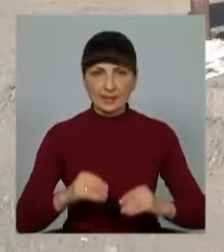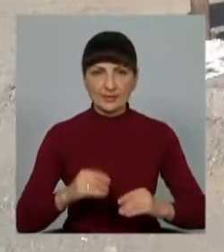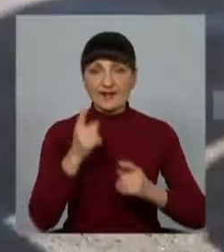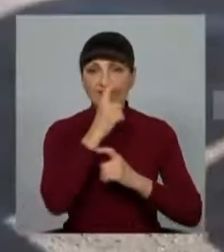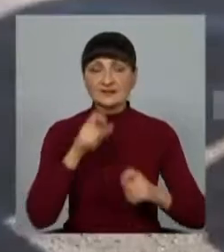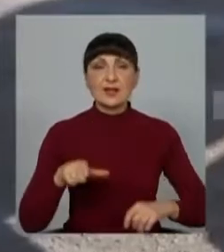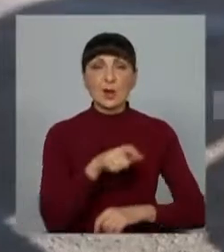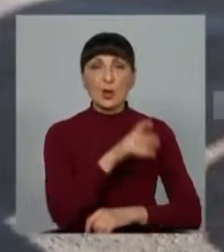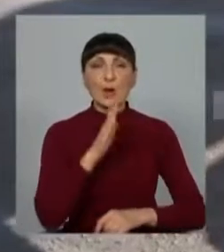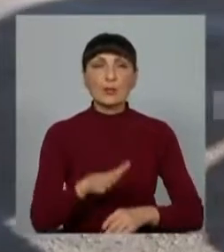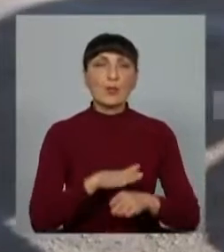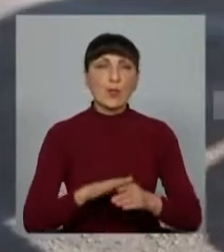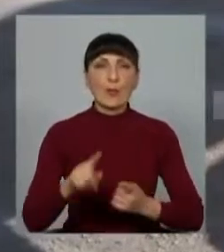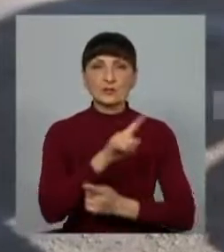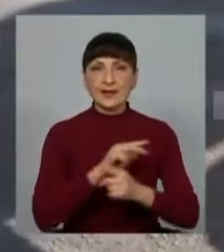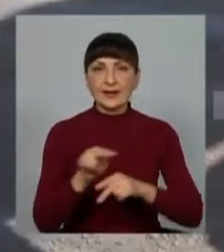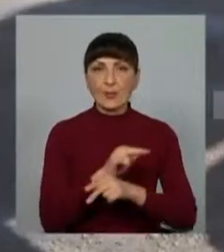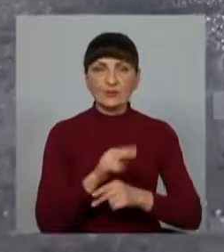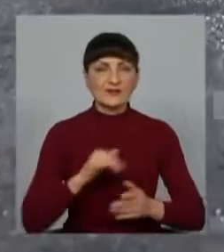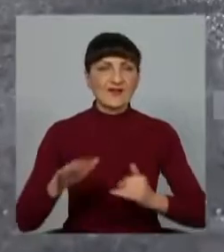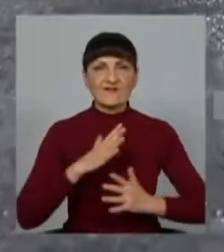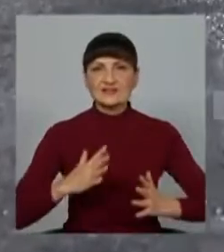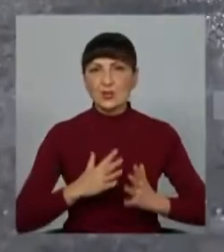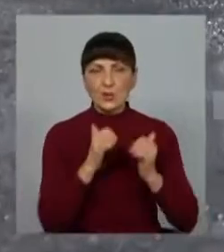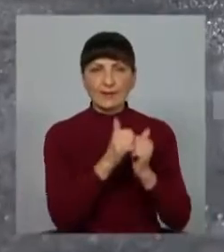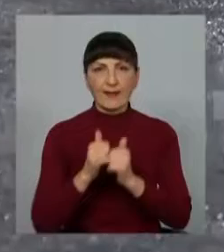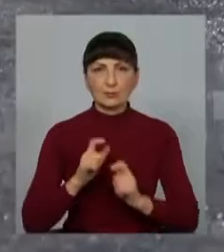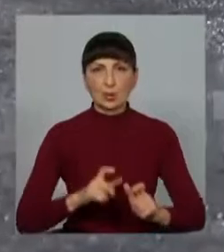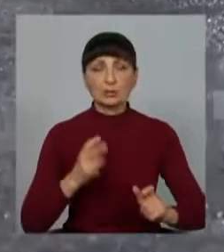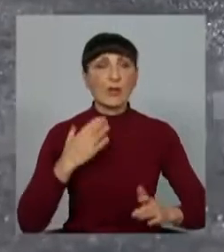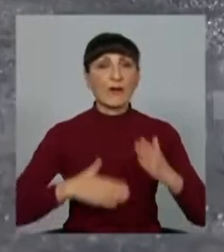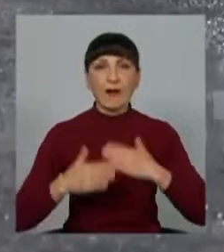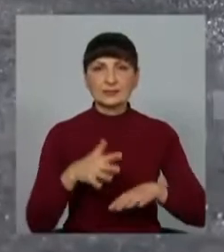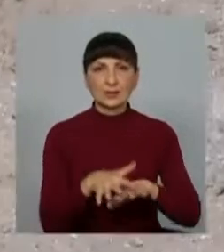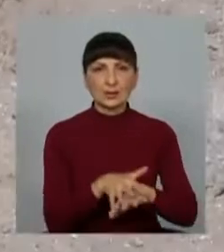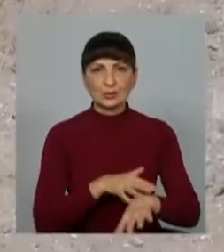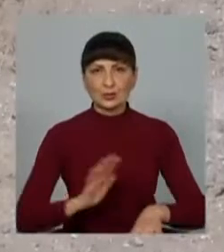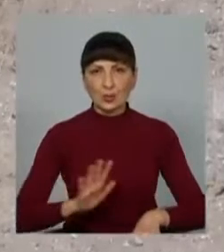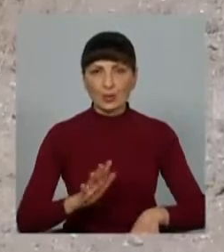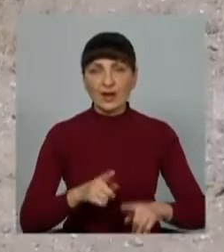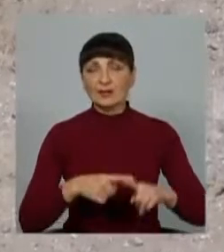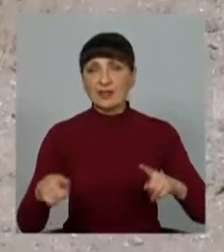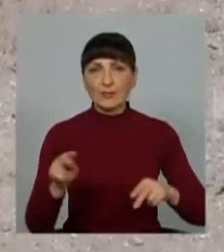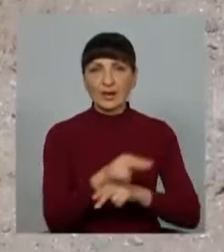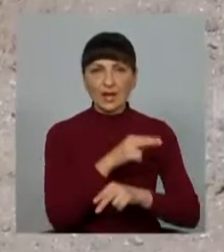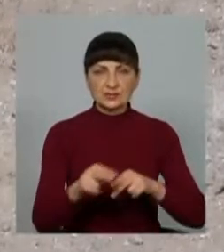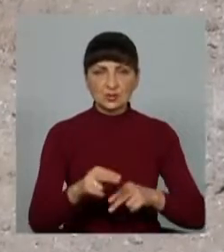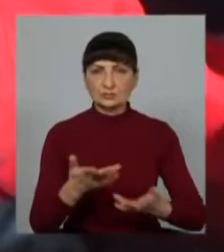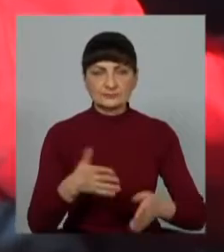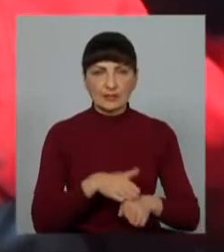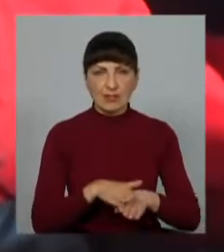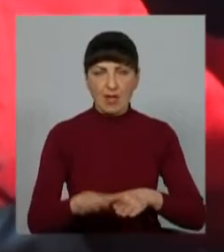что магистраль пройдет полную модернизацию, вызвала восторг местных жителей. Однако радость длилась недолго. Темпы реконструкции оставляют желать